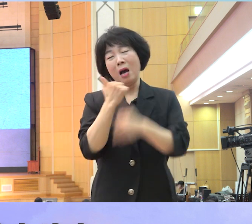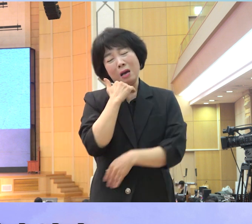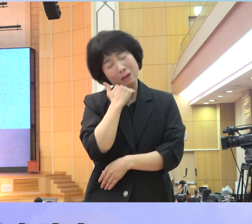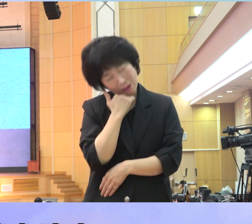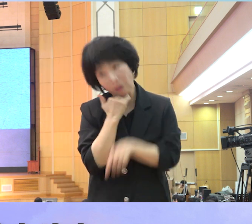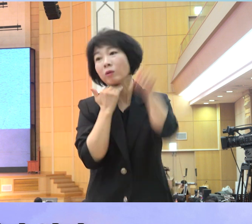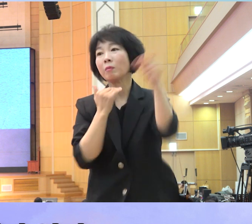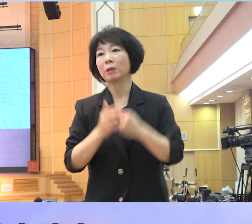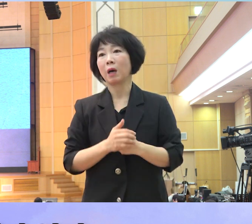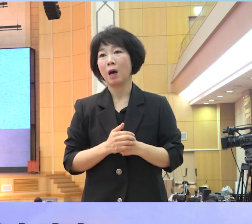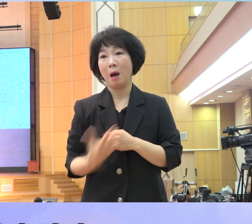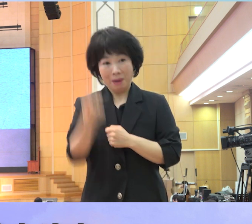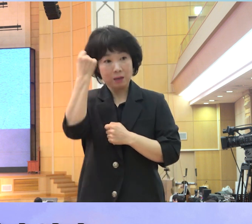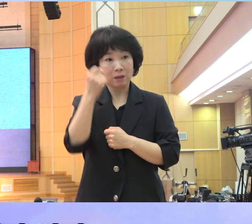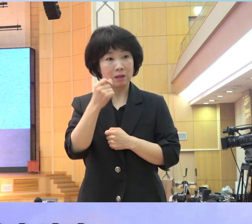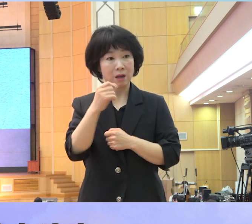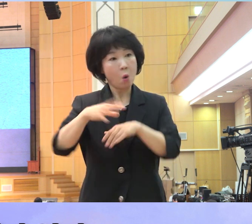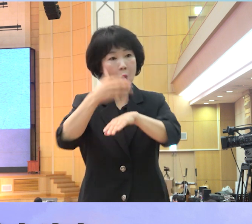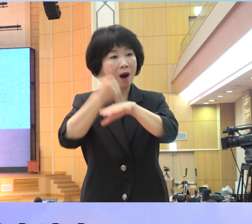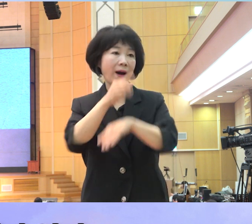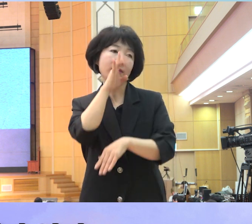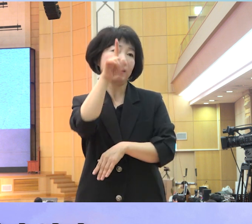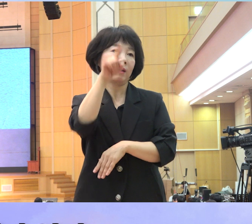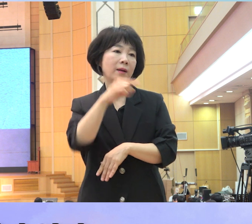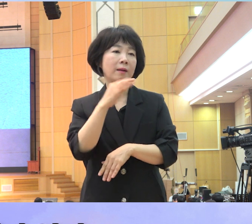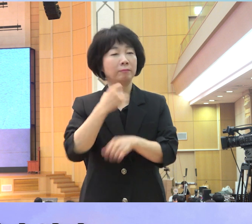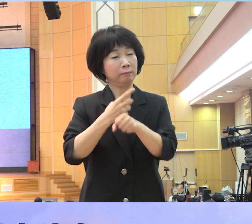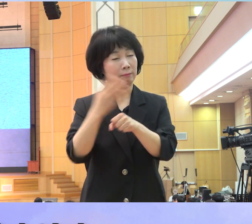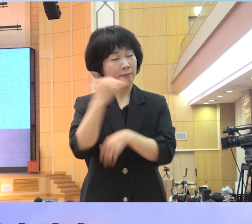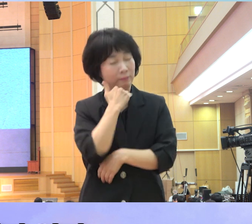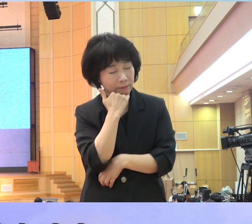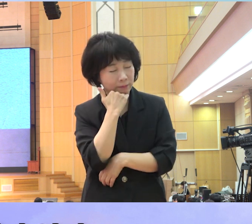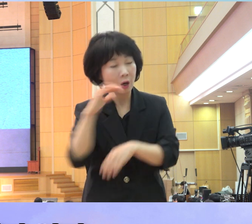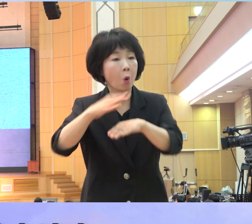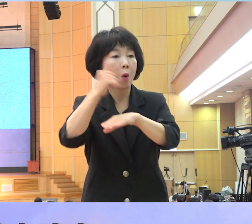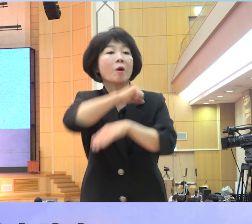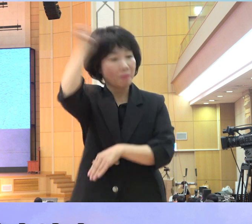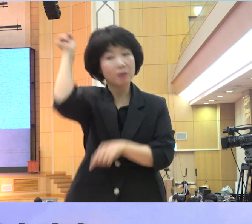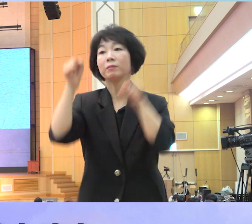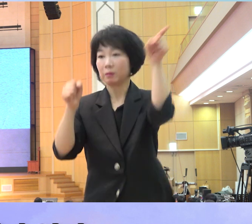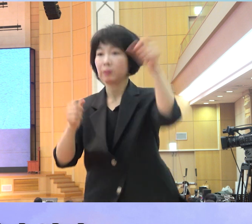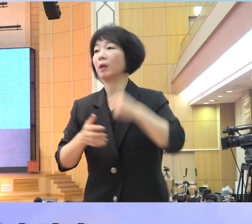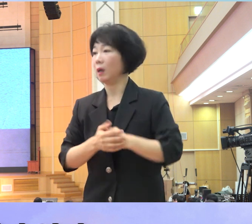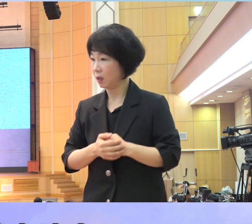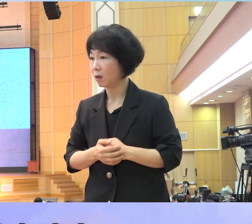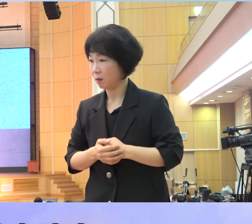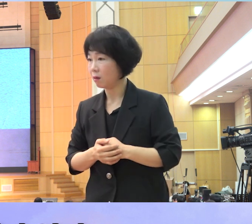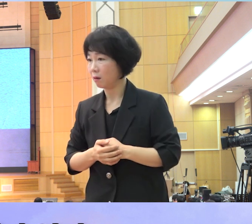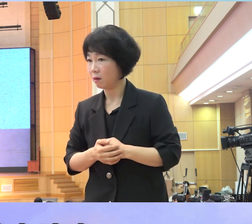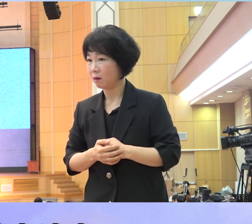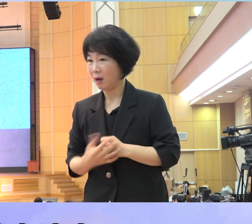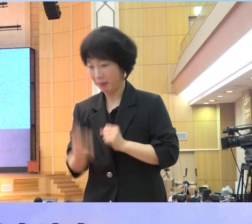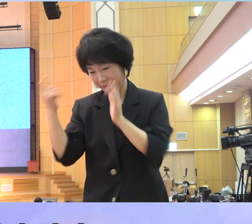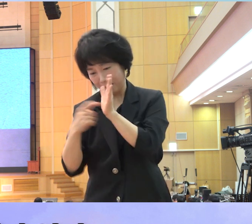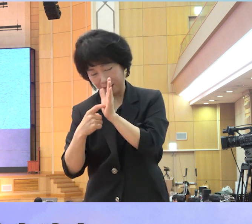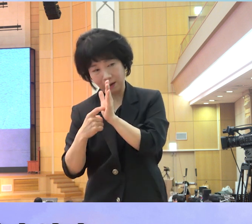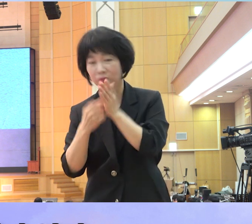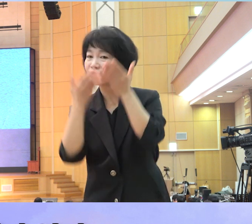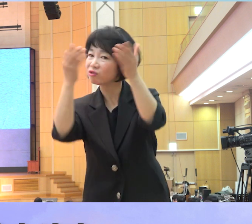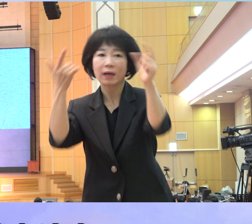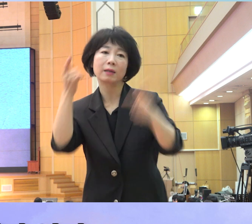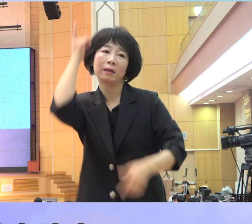신약에 와서 볼까요? 예수님도 마찬가지. 예수님이 어렸을 때 신동이었어요. 12살 때 율법학자와 막 토론을 할 수 있을 정도였다고